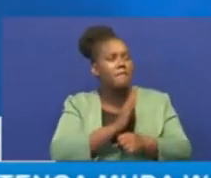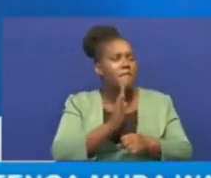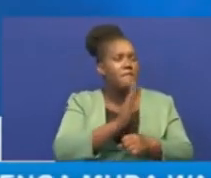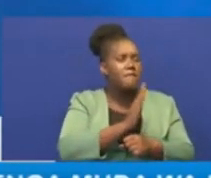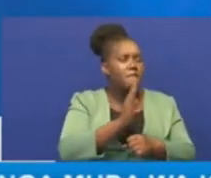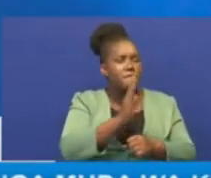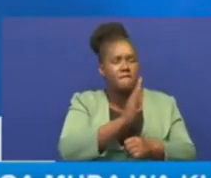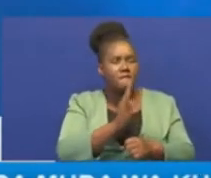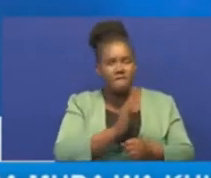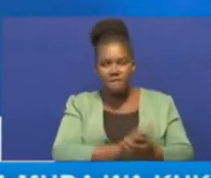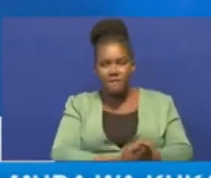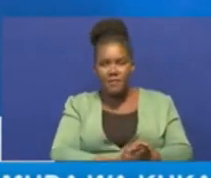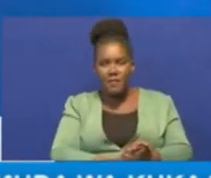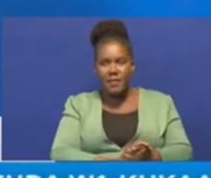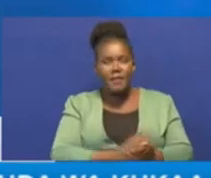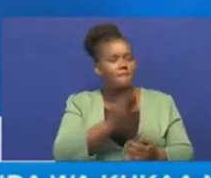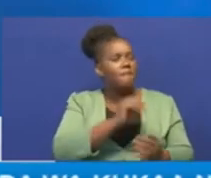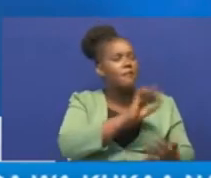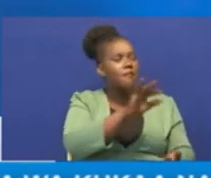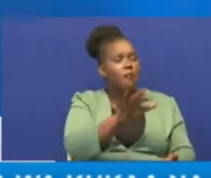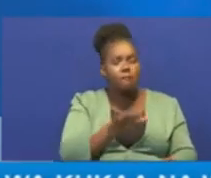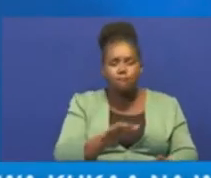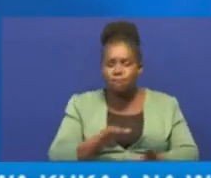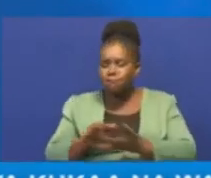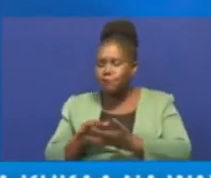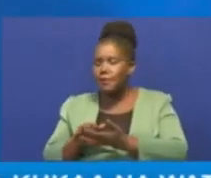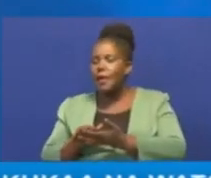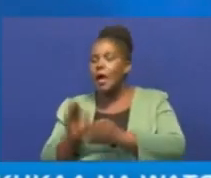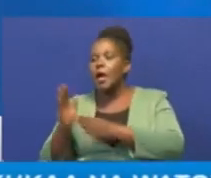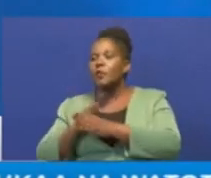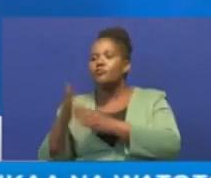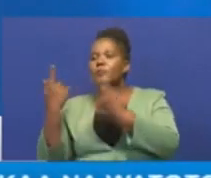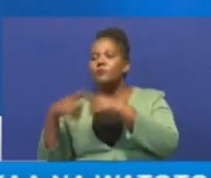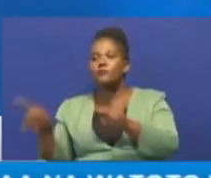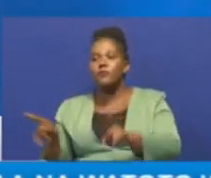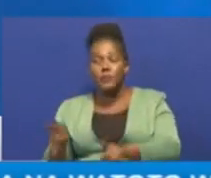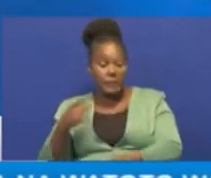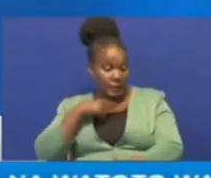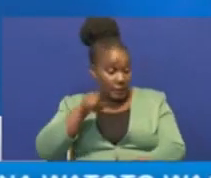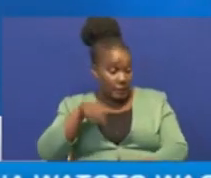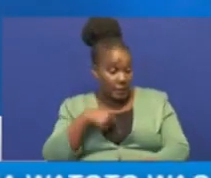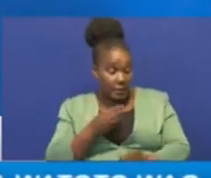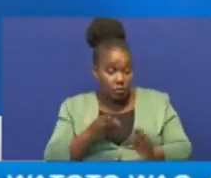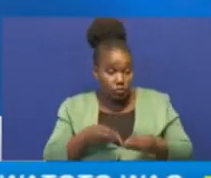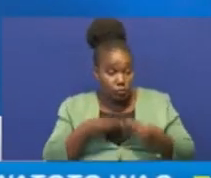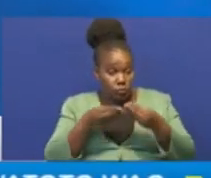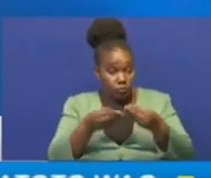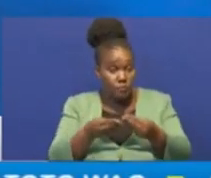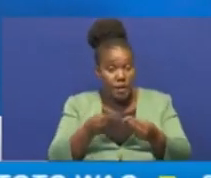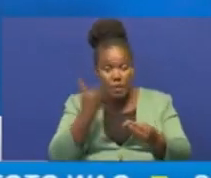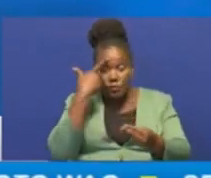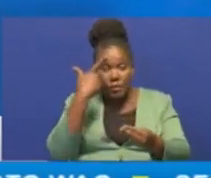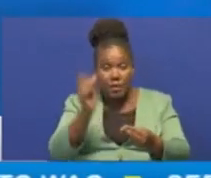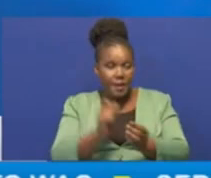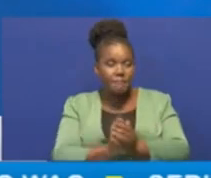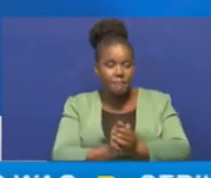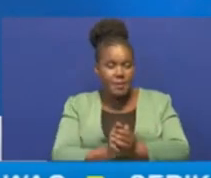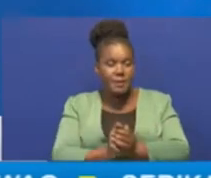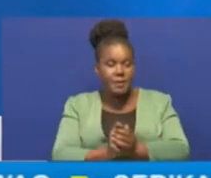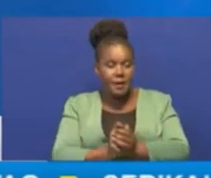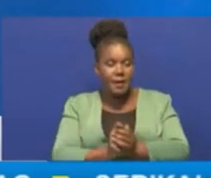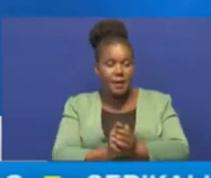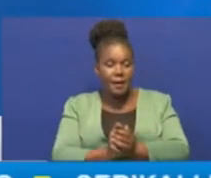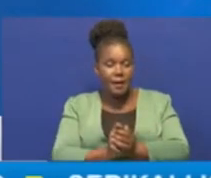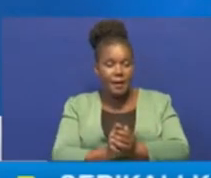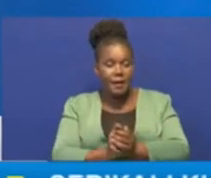maendeleo na maendeleo. Anachukua kunyana kwingine kabisa. Na sisi tulimpa kwa sababu tuliamini yale maendeleo yatamsaidia kupata marejesho. Ila